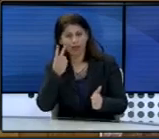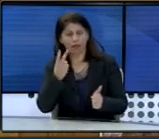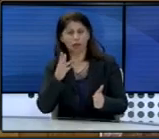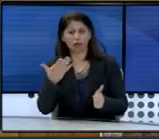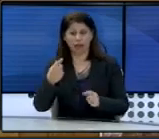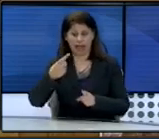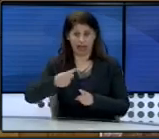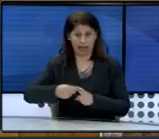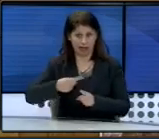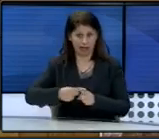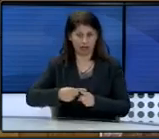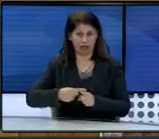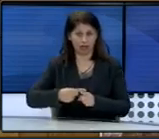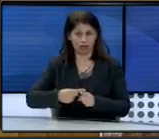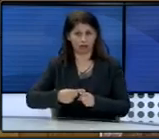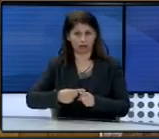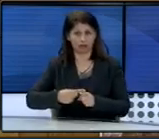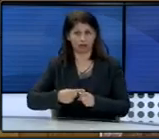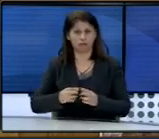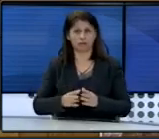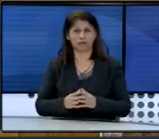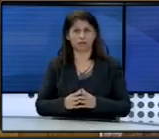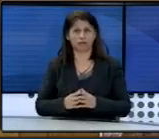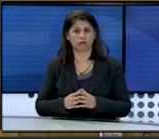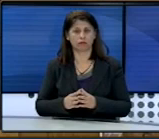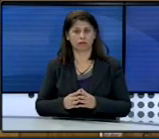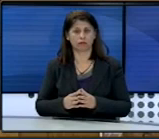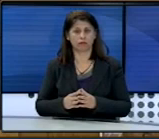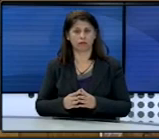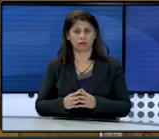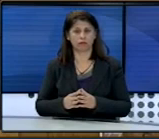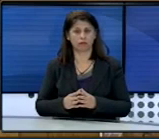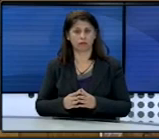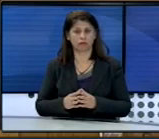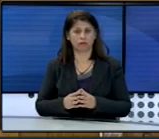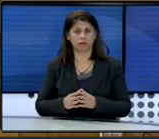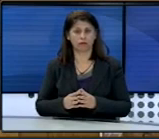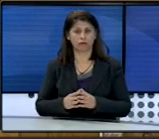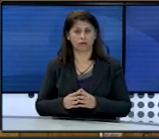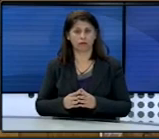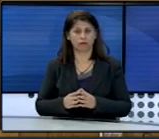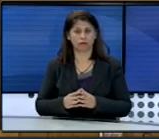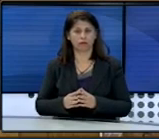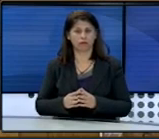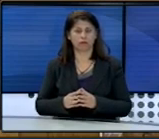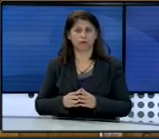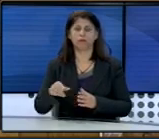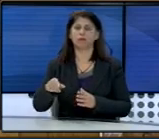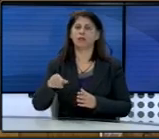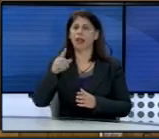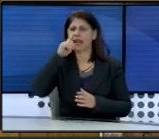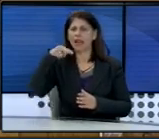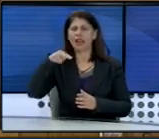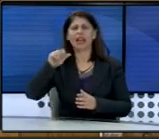ότι η Ελλάδα εν μέσω μιας σφοδρής ρωσονατοϊκής κρίσης